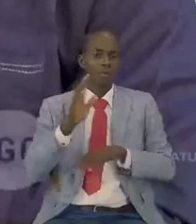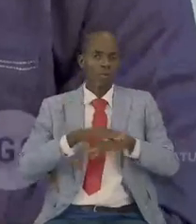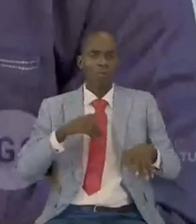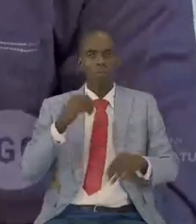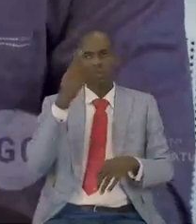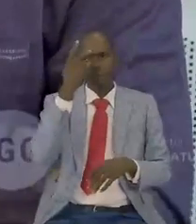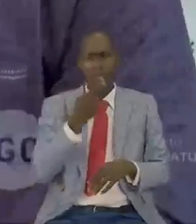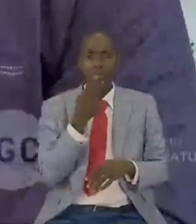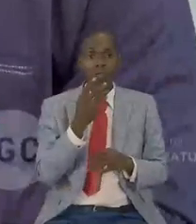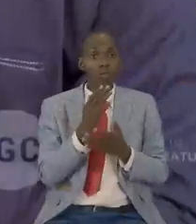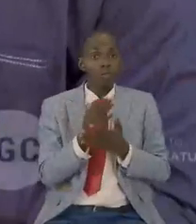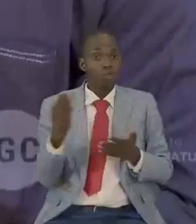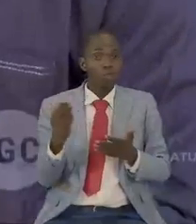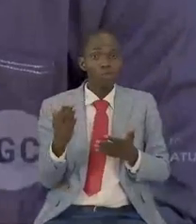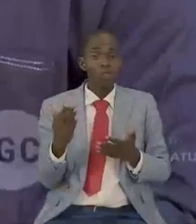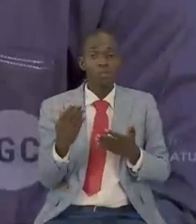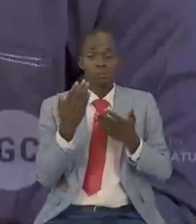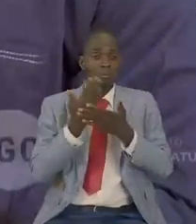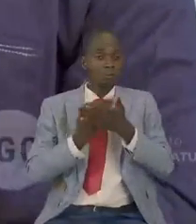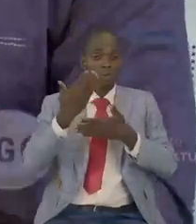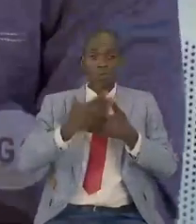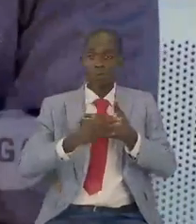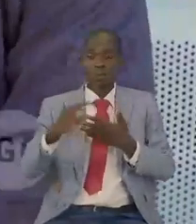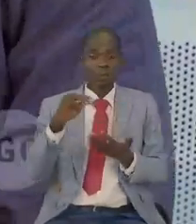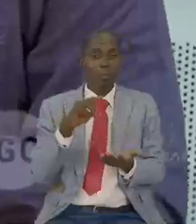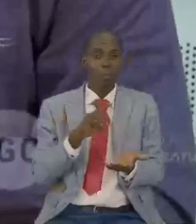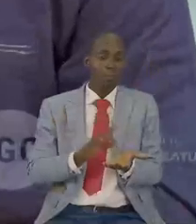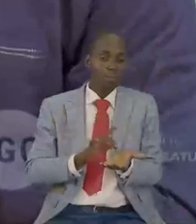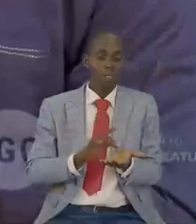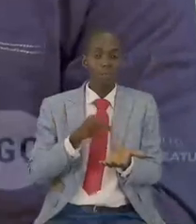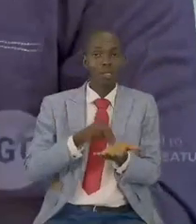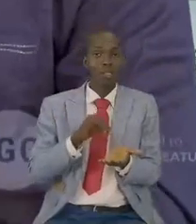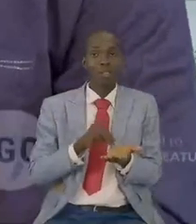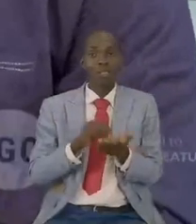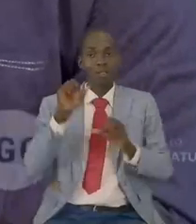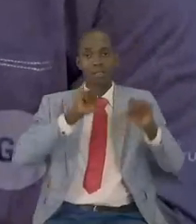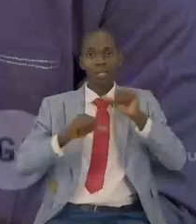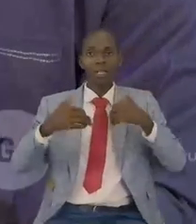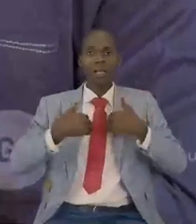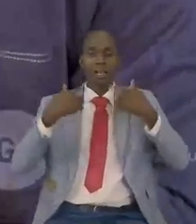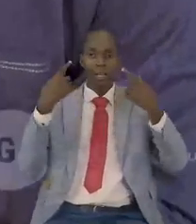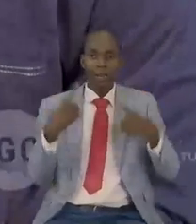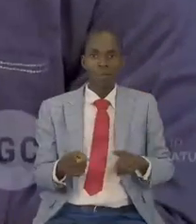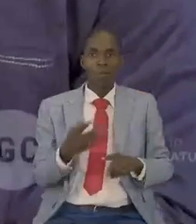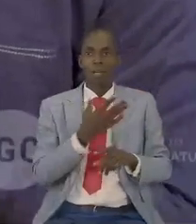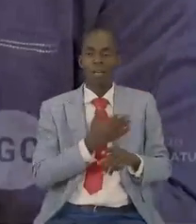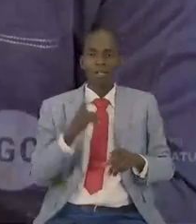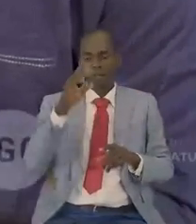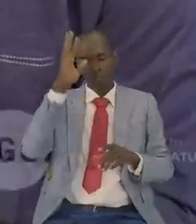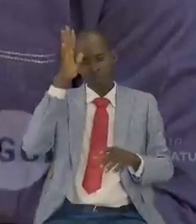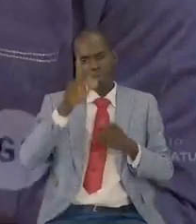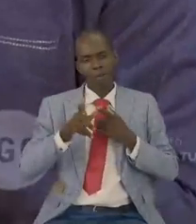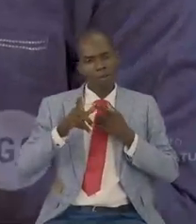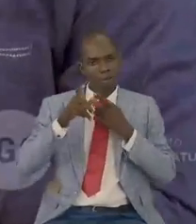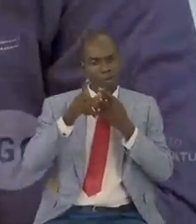quelque chose au-delà de la science médicale s'est passé. Et on s'est précipité vers lui. Et